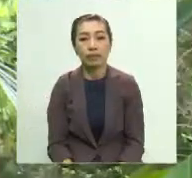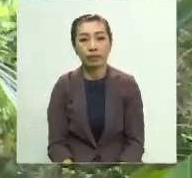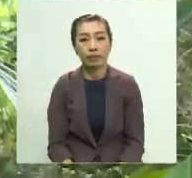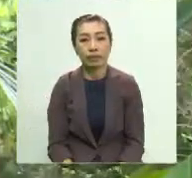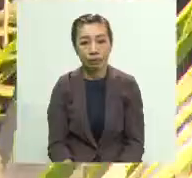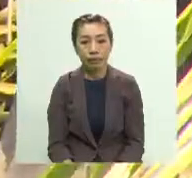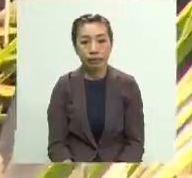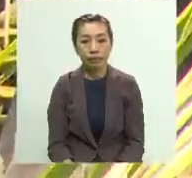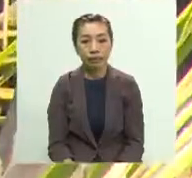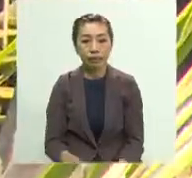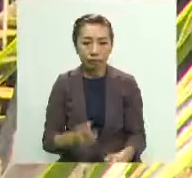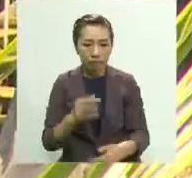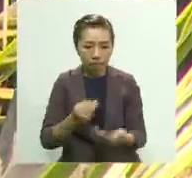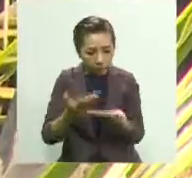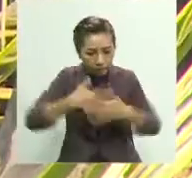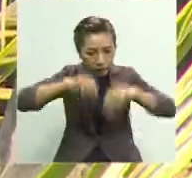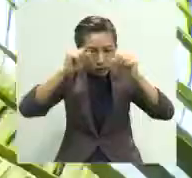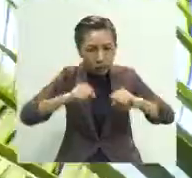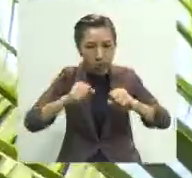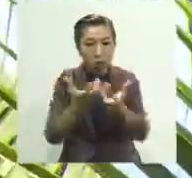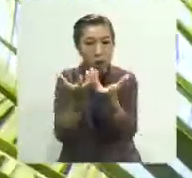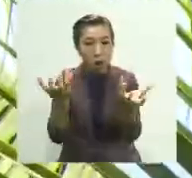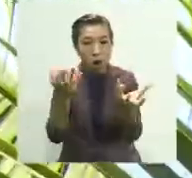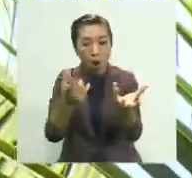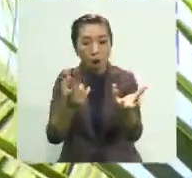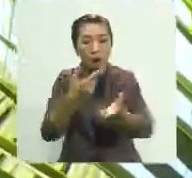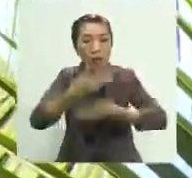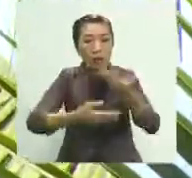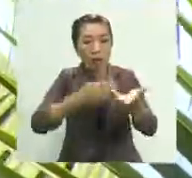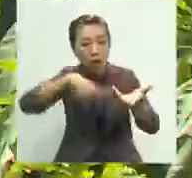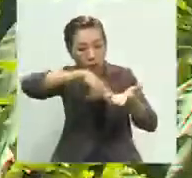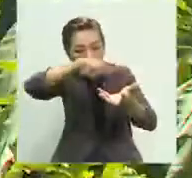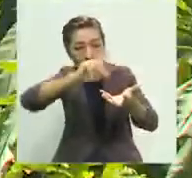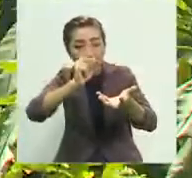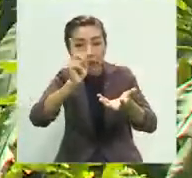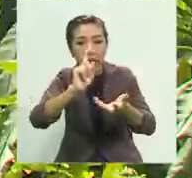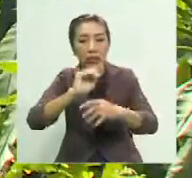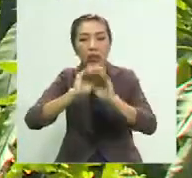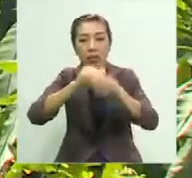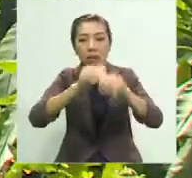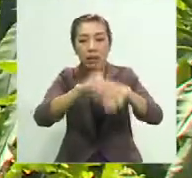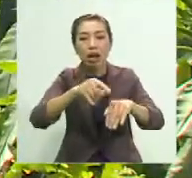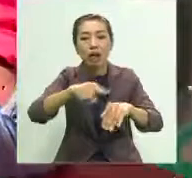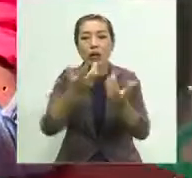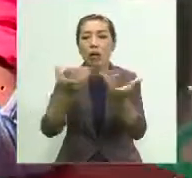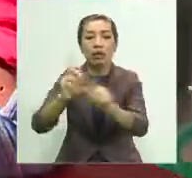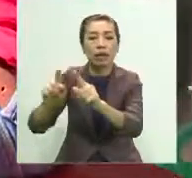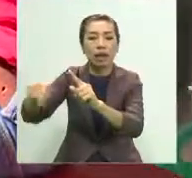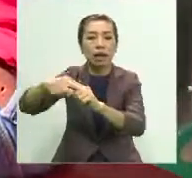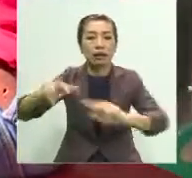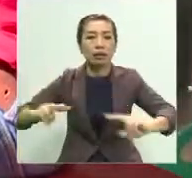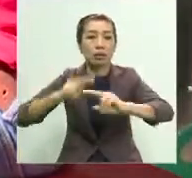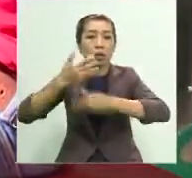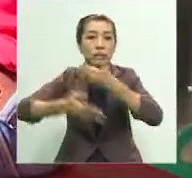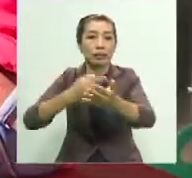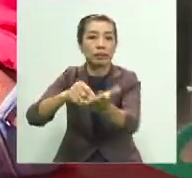มีมติเห็นชอบกำหนดสินค้าควบคุมเพิ่มเติมหนึ่งรายการนั่นก็คือมะพร้าวและผลิตภัณฑ์ตามที่ก